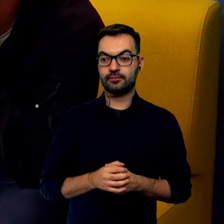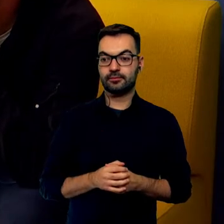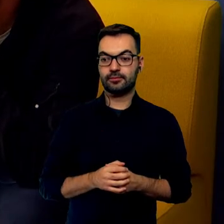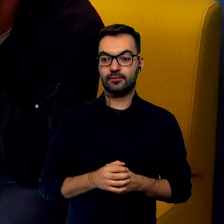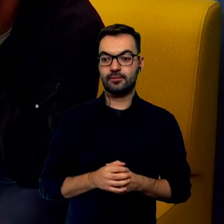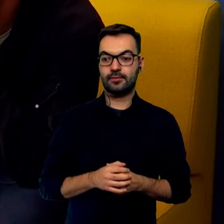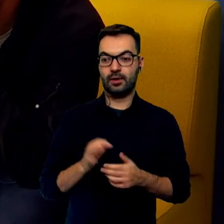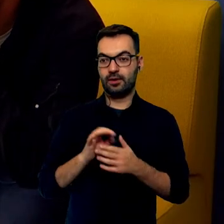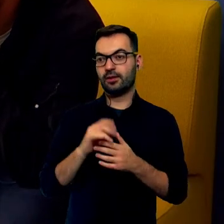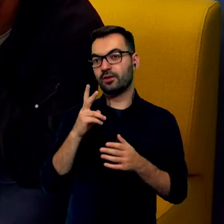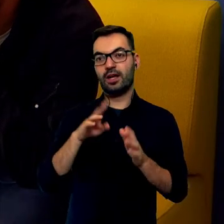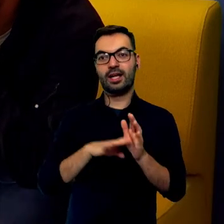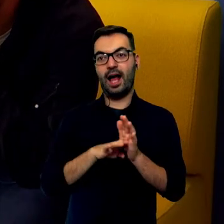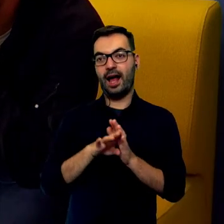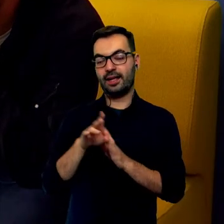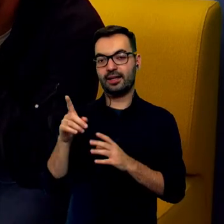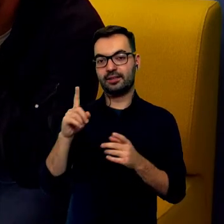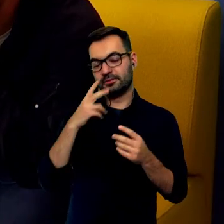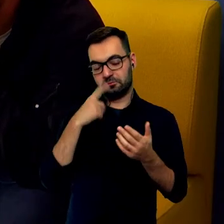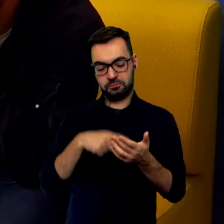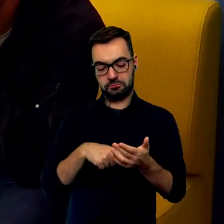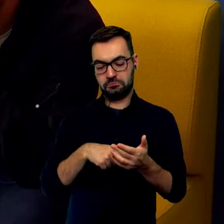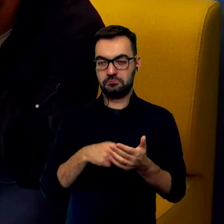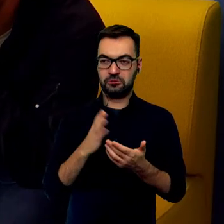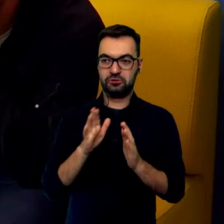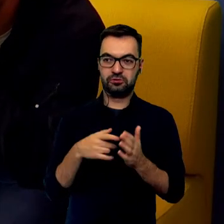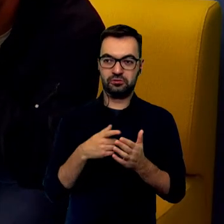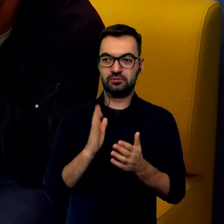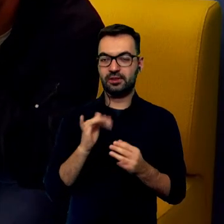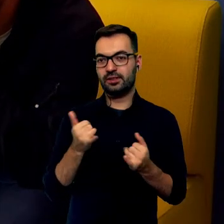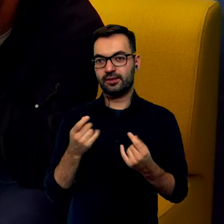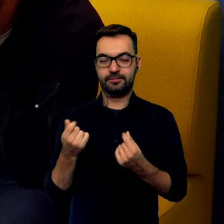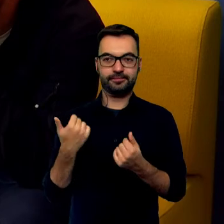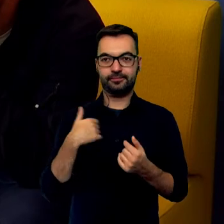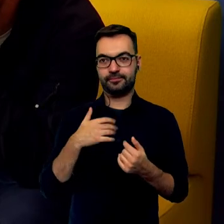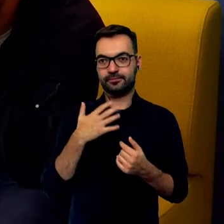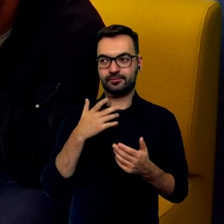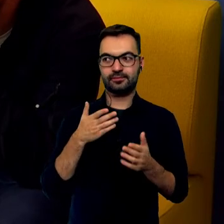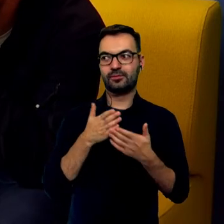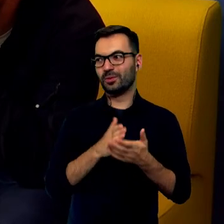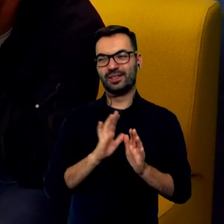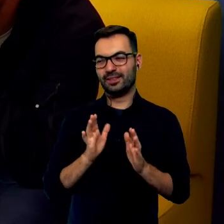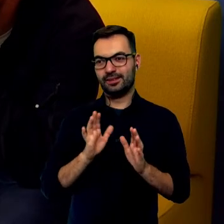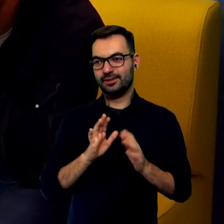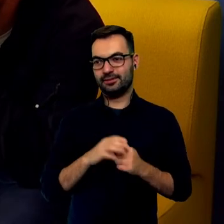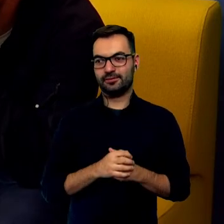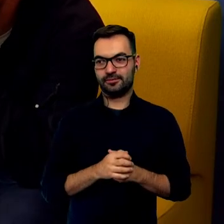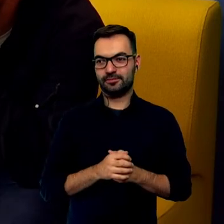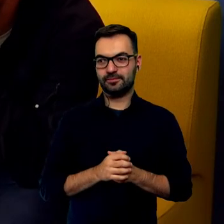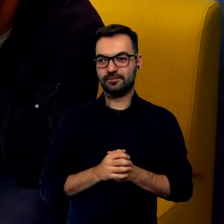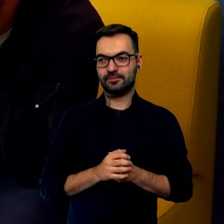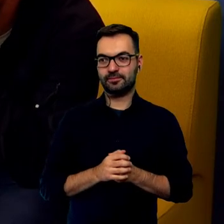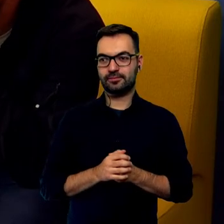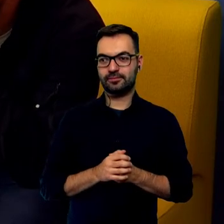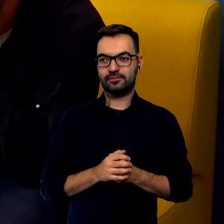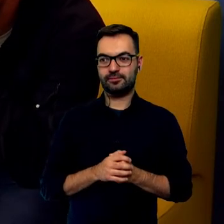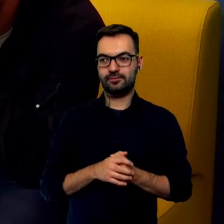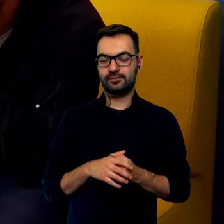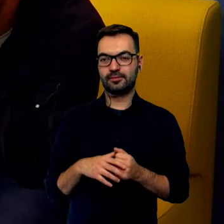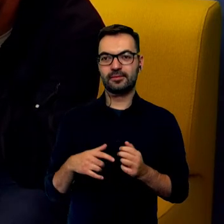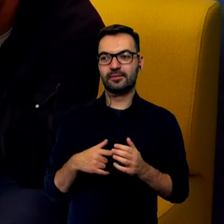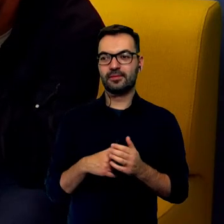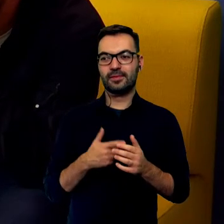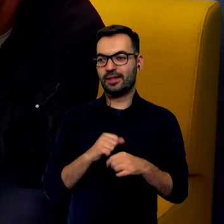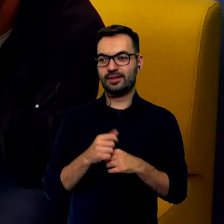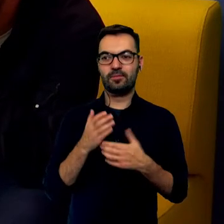czyjejś kariery ta książka może dla kogoś być jakimś, nie chcę to nazywać drogowskazem, bo raczej ona drogowskazem